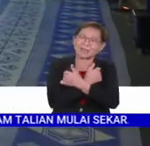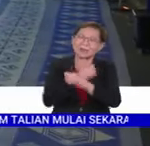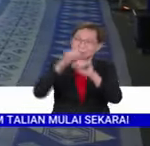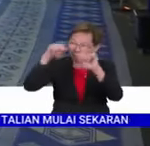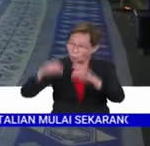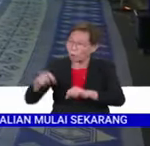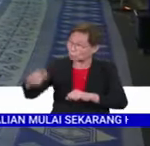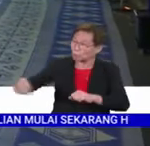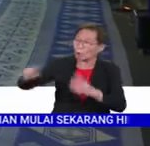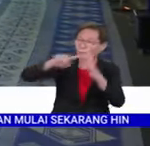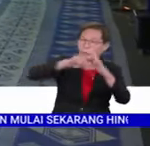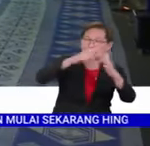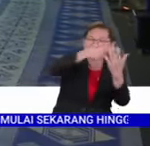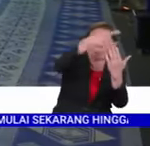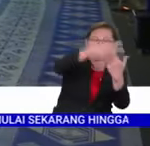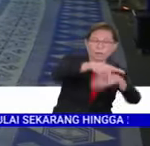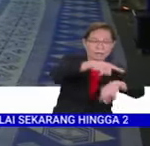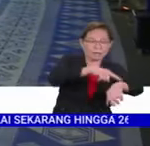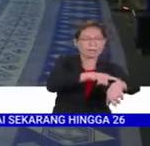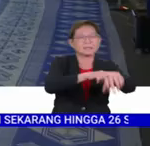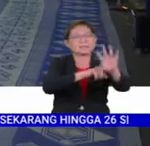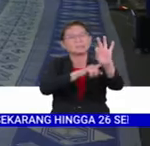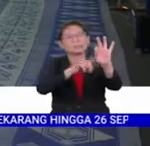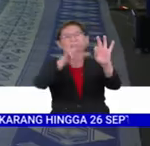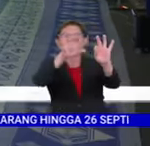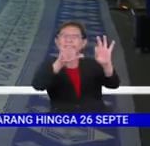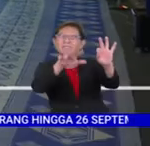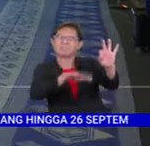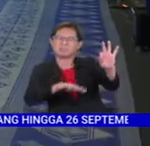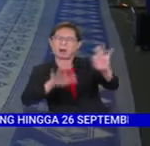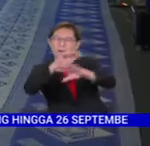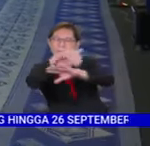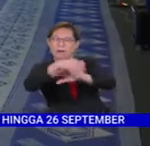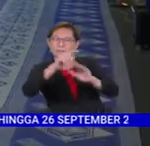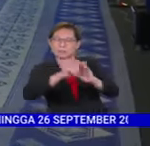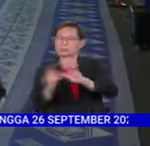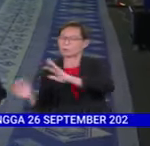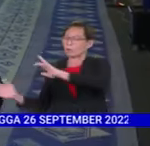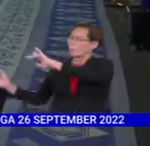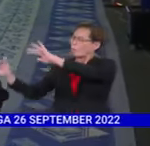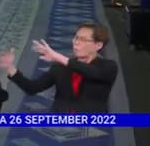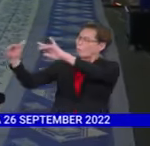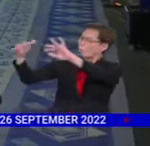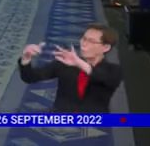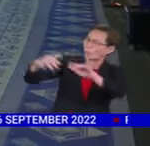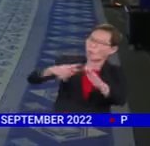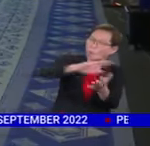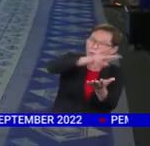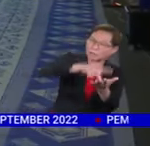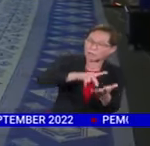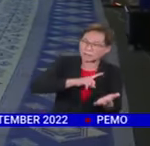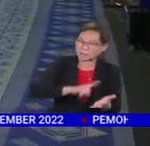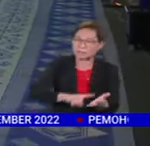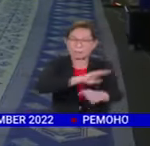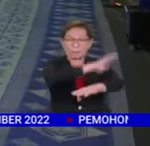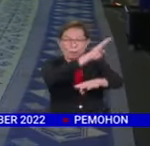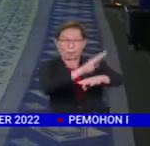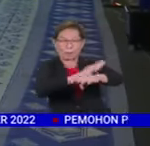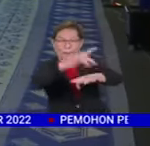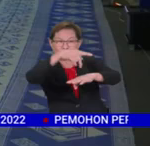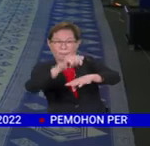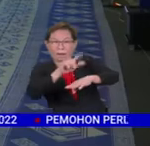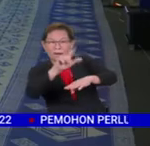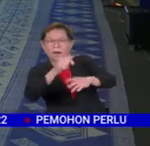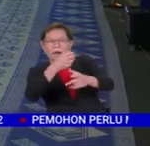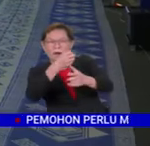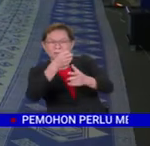kerana program akan bermula pada jam 9 ke 9.30 malam nanti. Orang ramai boleh hadir ke dataran Pusat Islam Negeri Melaka di Bukit Palah ini atau lebih